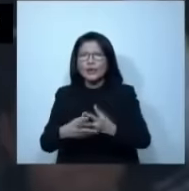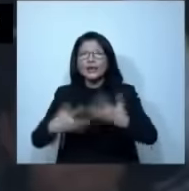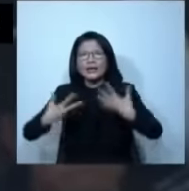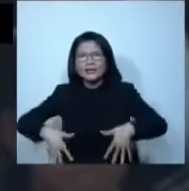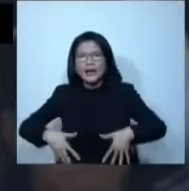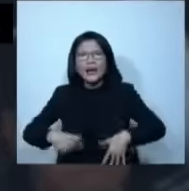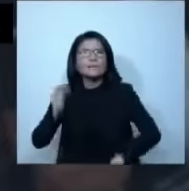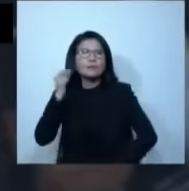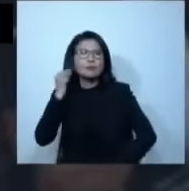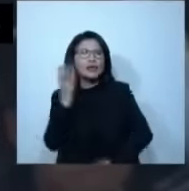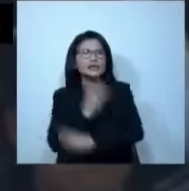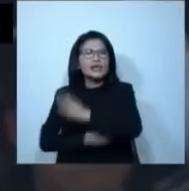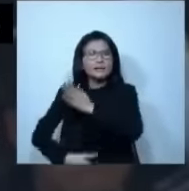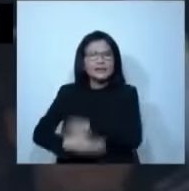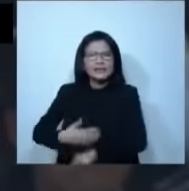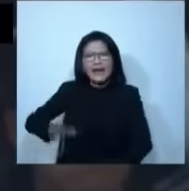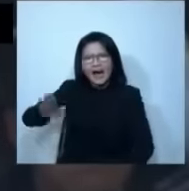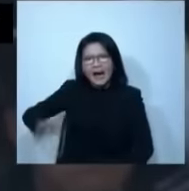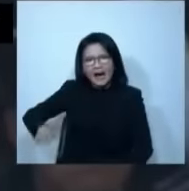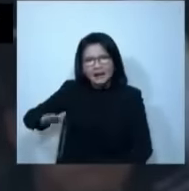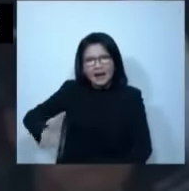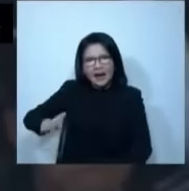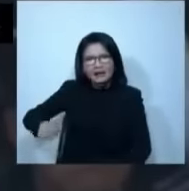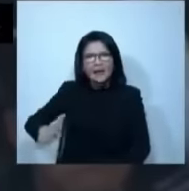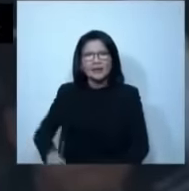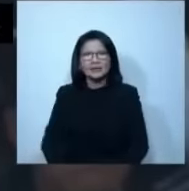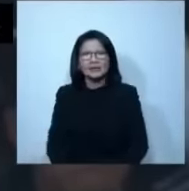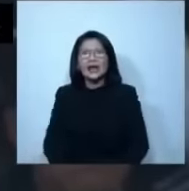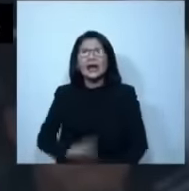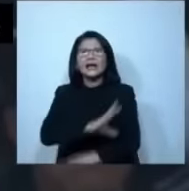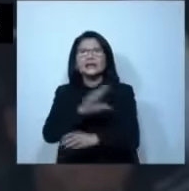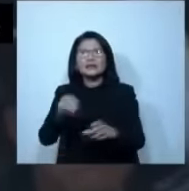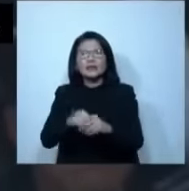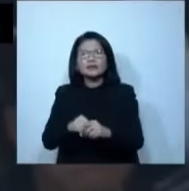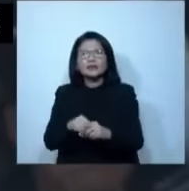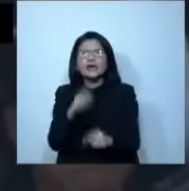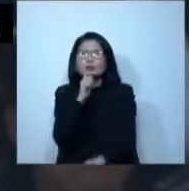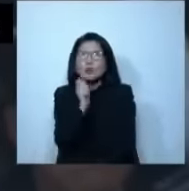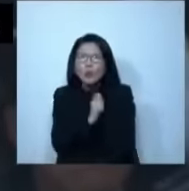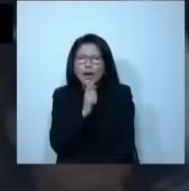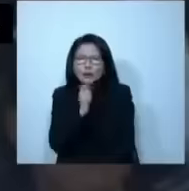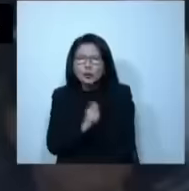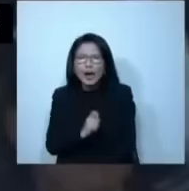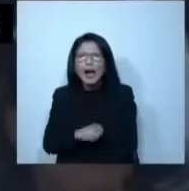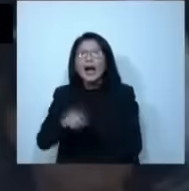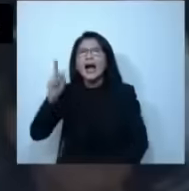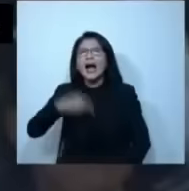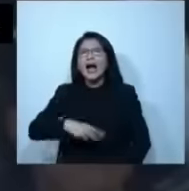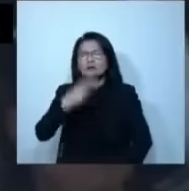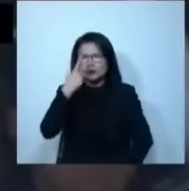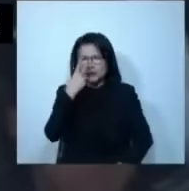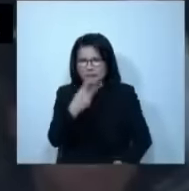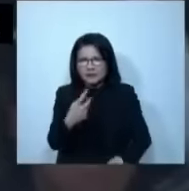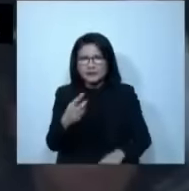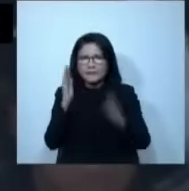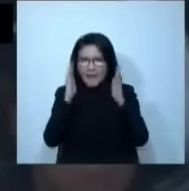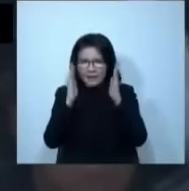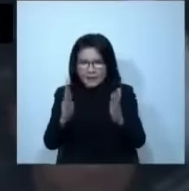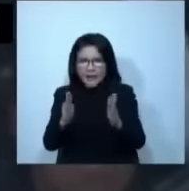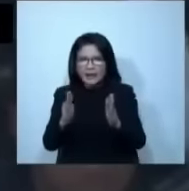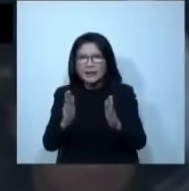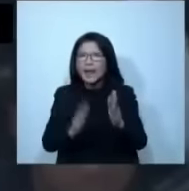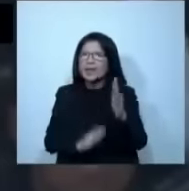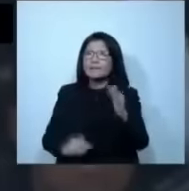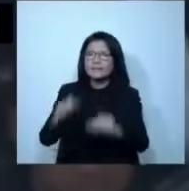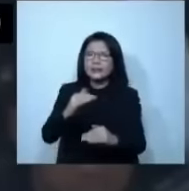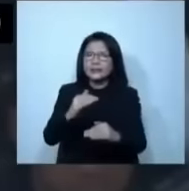penyandang disabilitas, anak-anak, termasuk Manula. Mereka butuh perhatian yang lebih. Maka